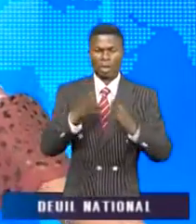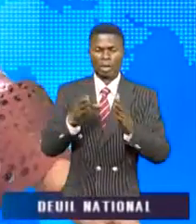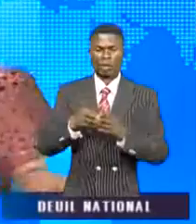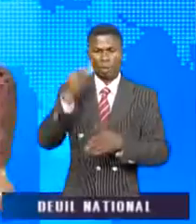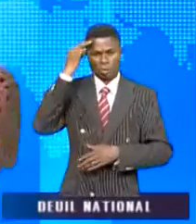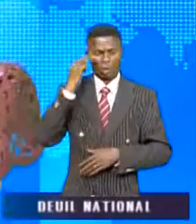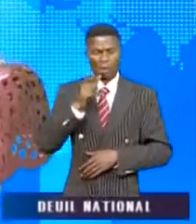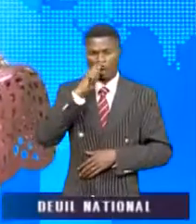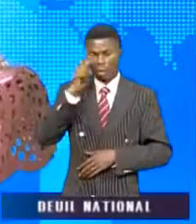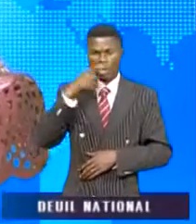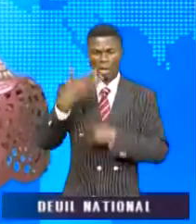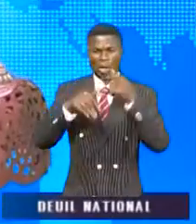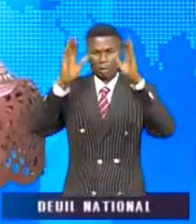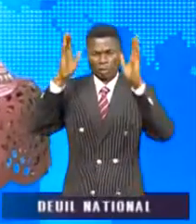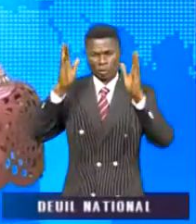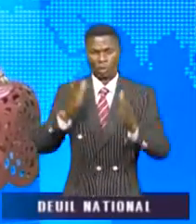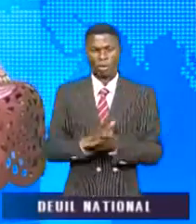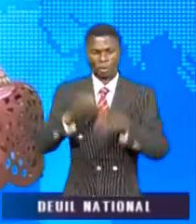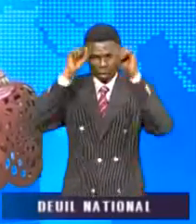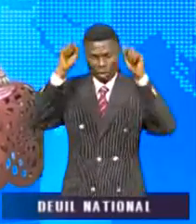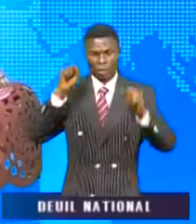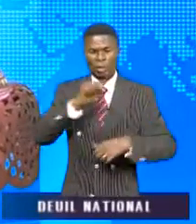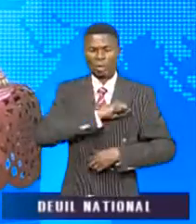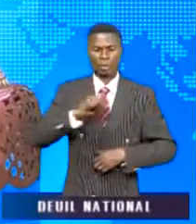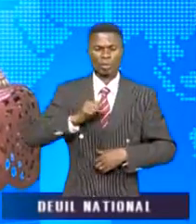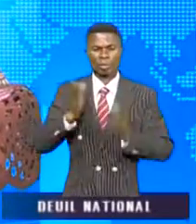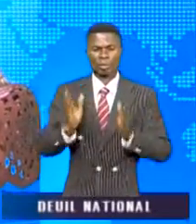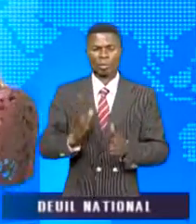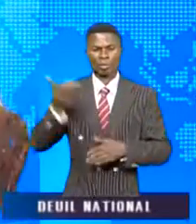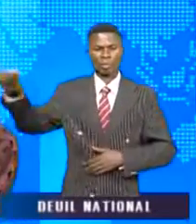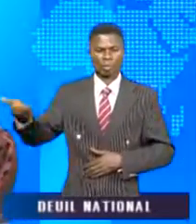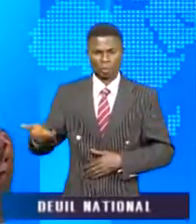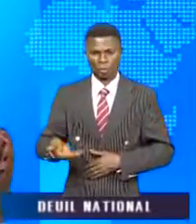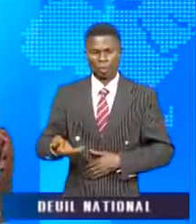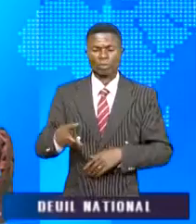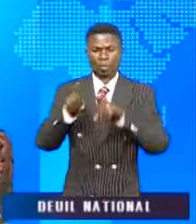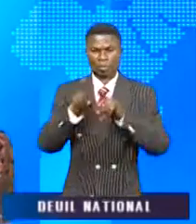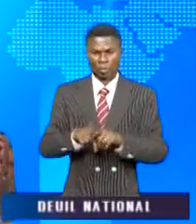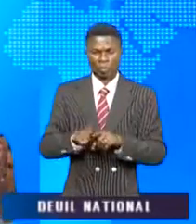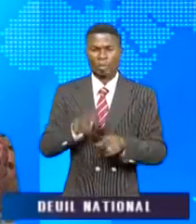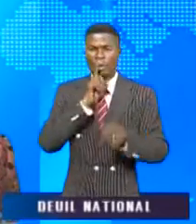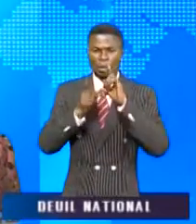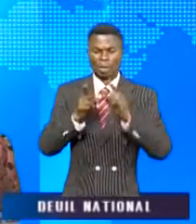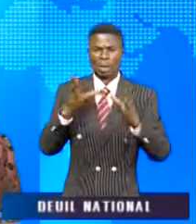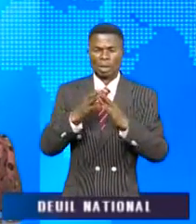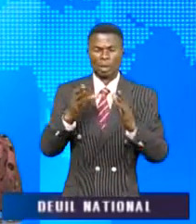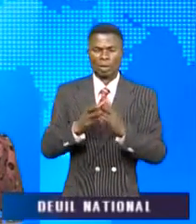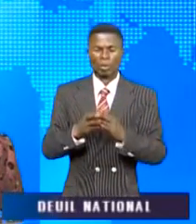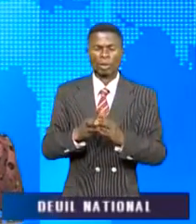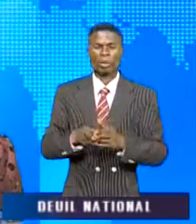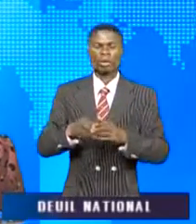ministre tunisien des Affaires étrangères. Le président de la Chambre haute du Parlement a aussi eu des entrevues avec Joe